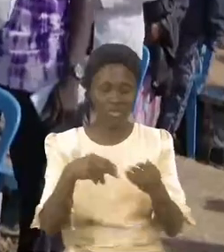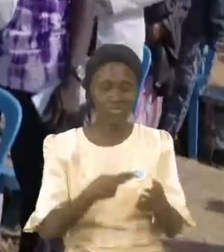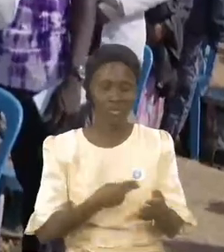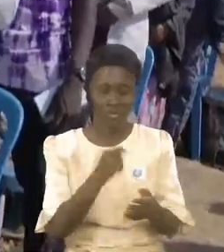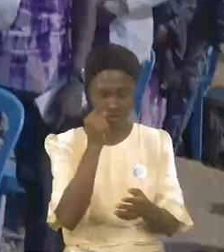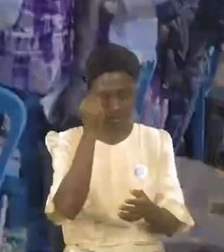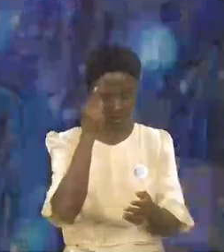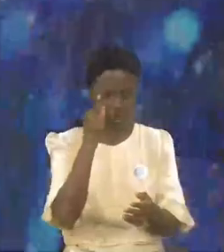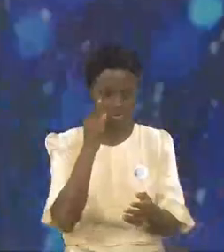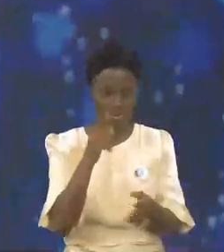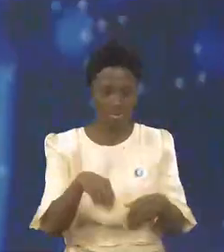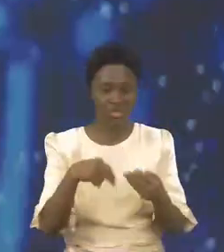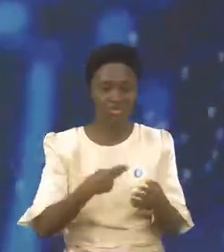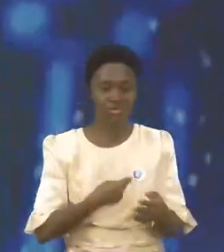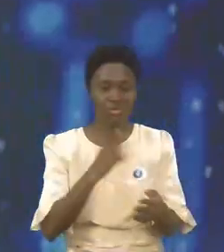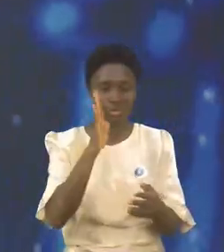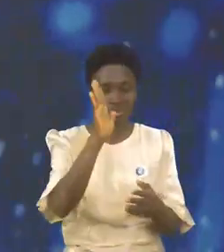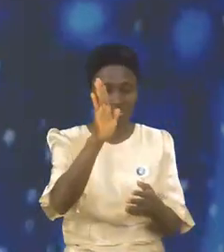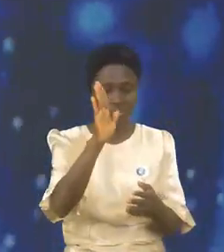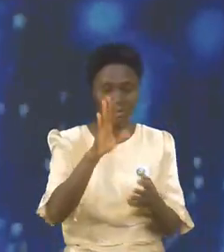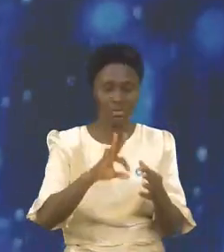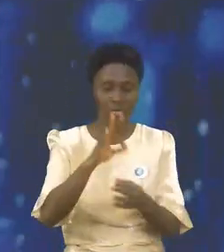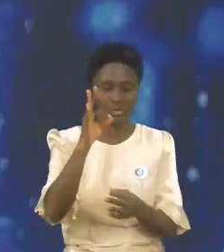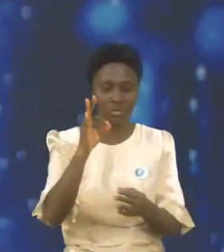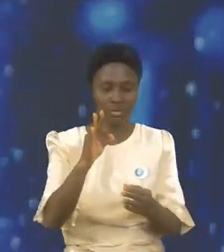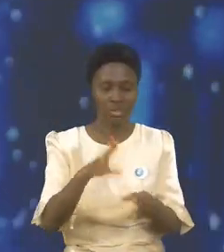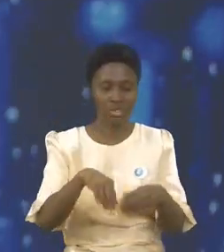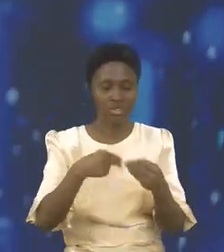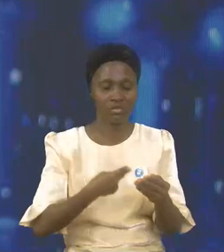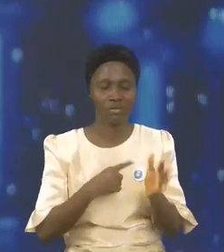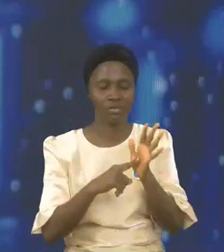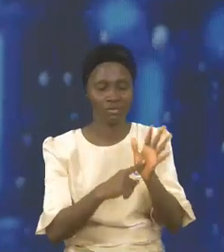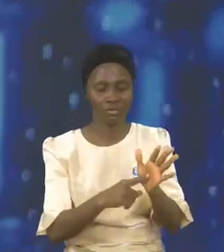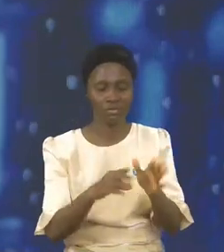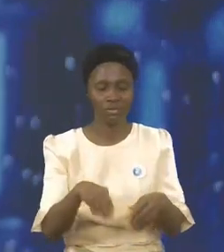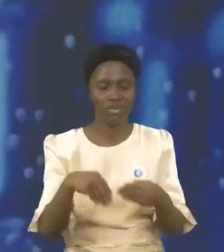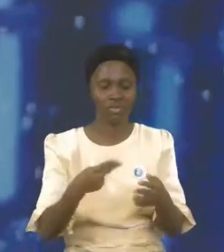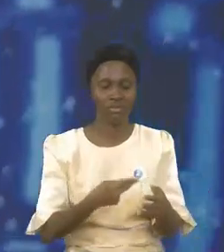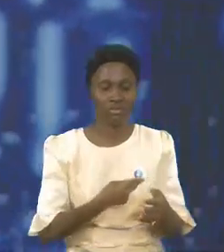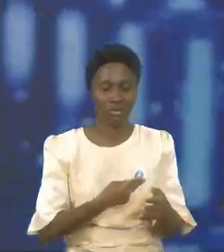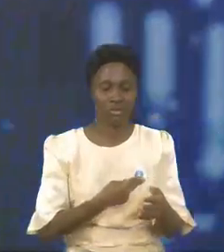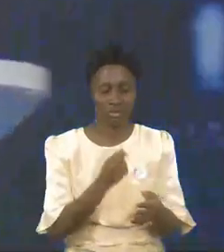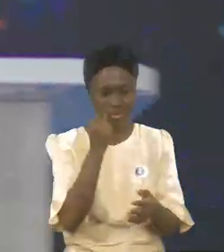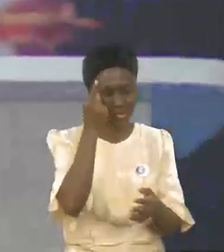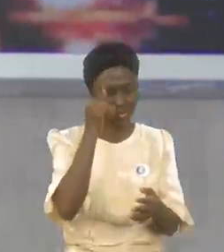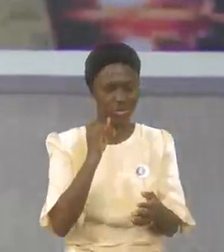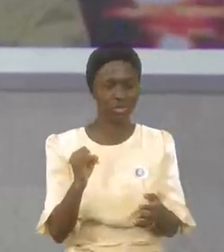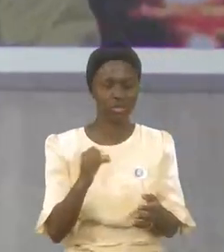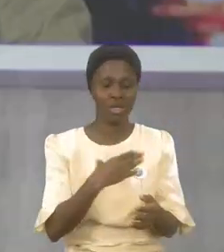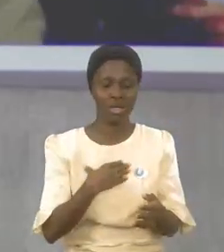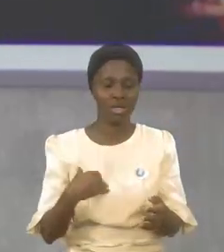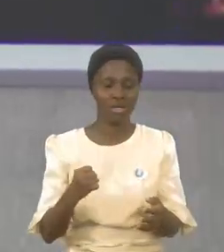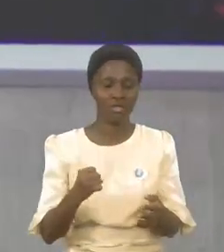la compréhension, accorde-nous ton esprit, accorde-nous la révélation, accorde-nous l'inspiration